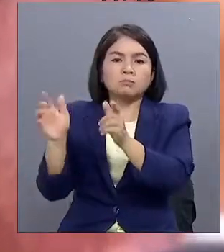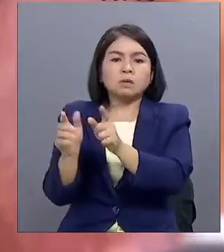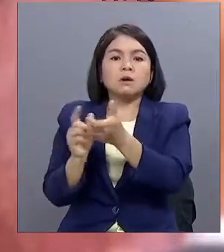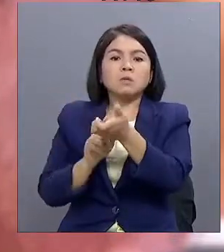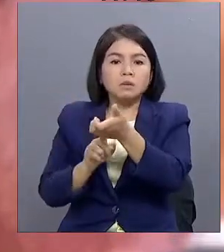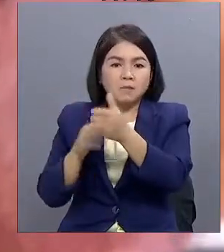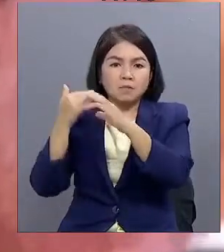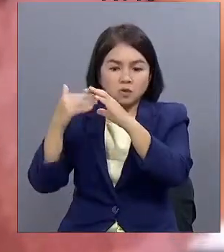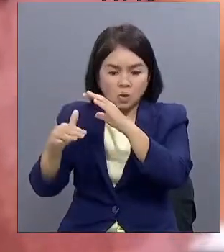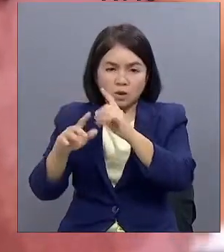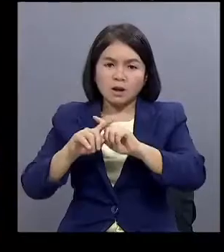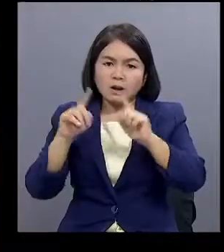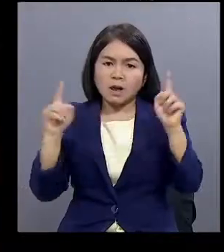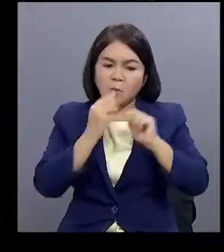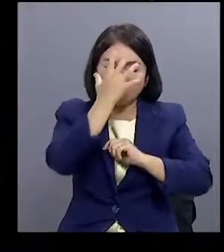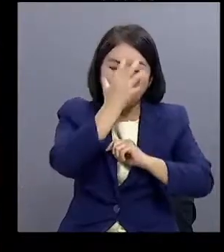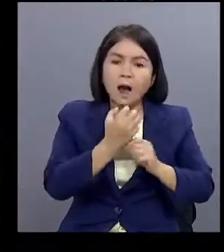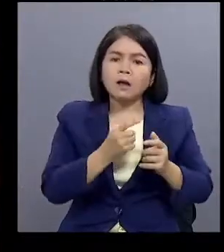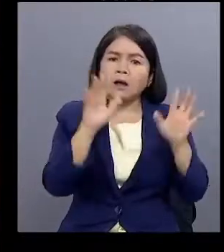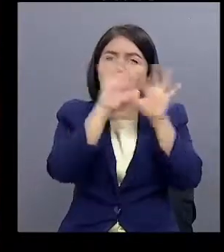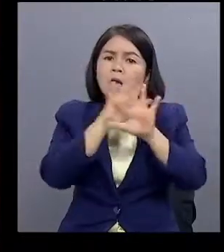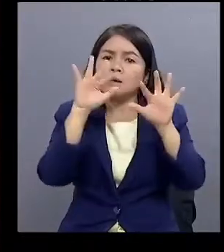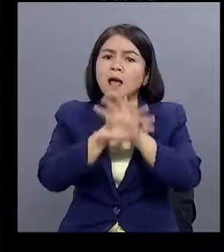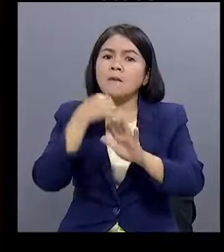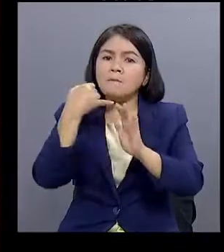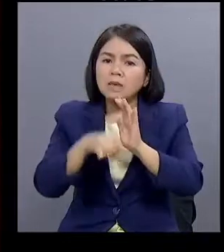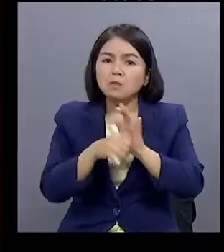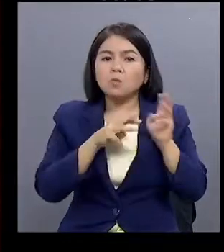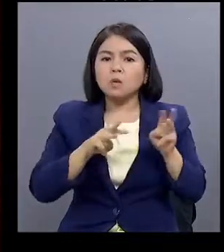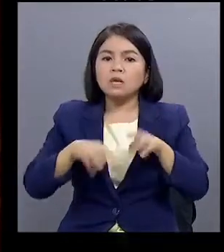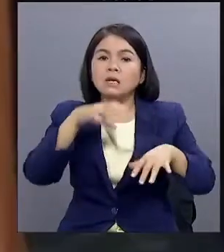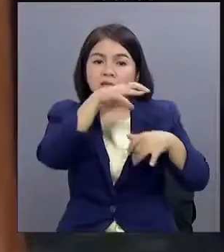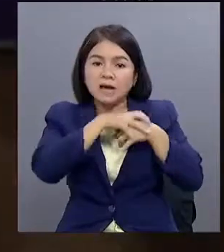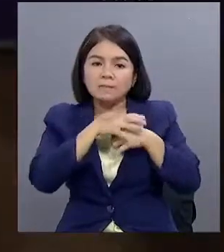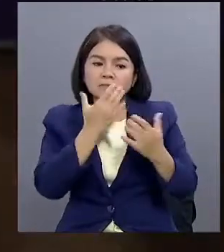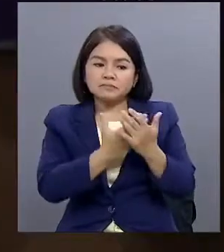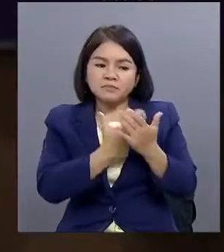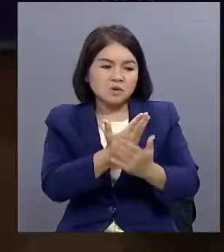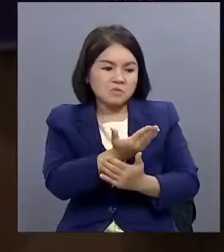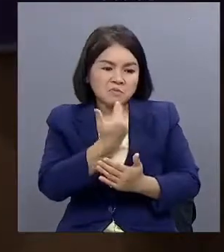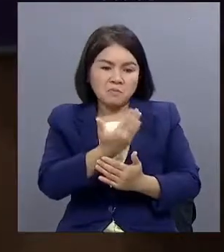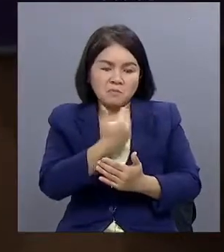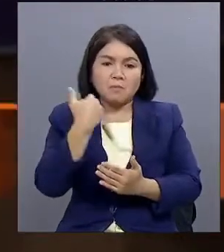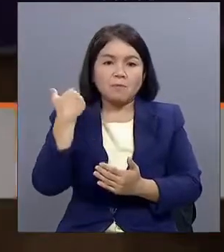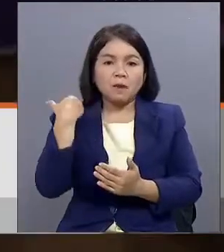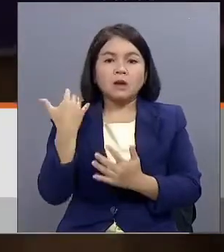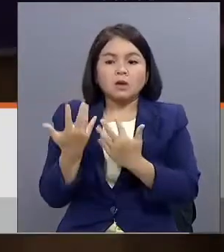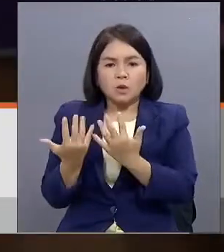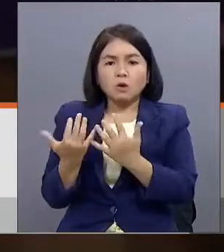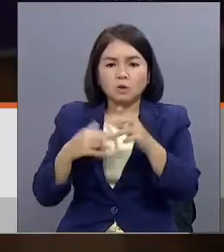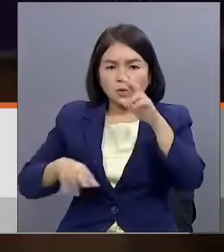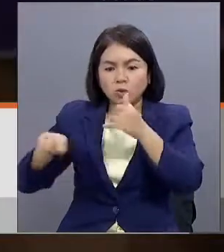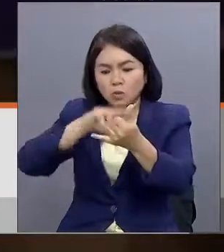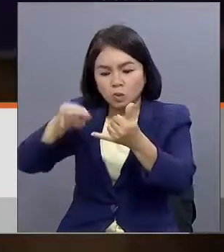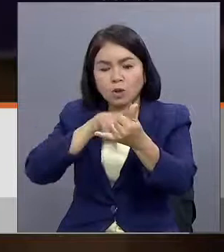แต่ว่าการกระทำเช่นนี้ก็เข้าข่ายความผิดการเรียกค่าไถ ่ขณะนี้เรายังไม่ได้สอบปากคำเป็นทางการกับผู้เสีย